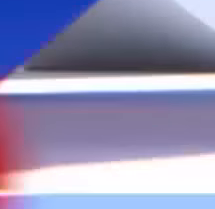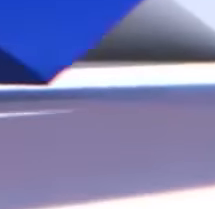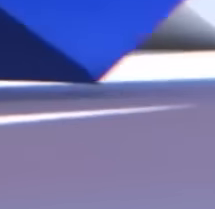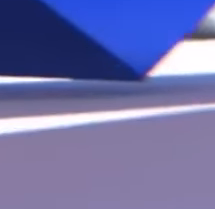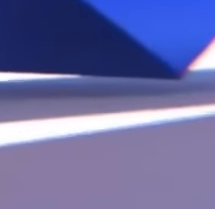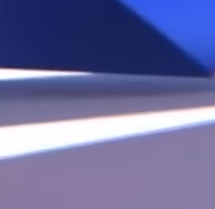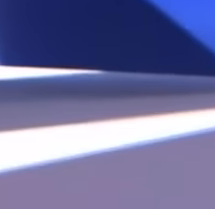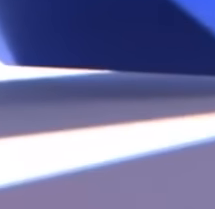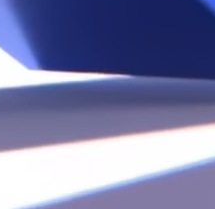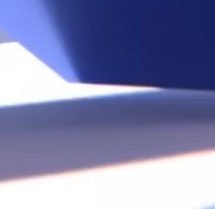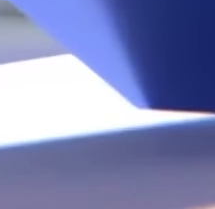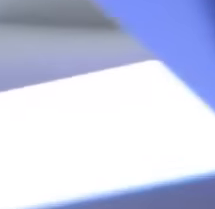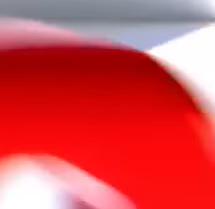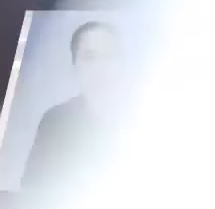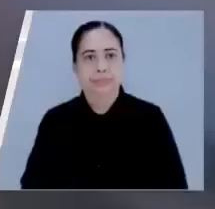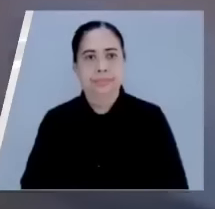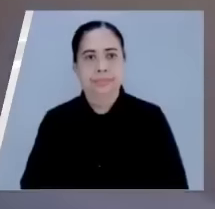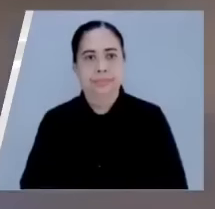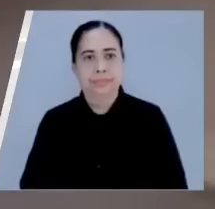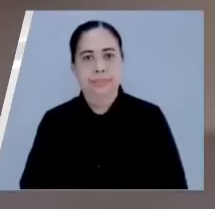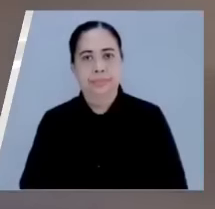Consulta.